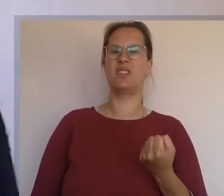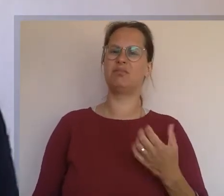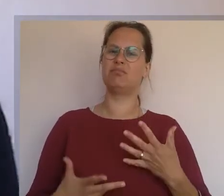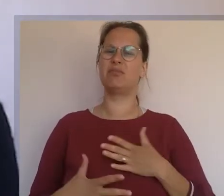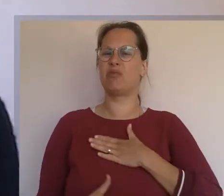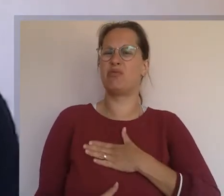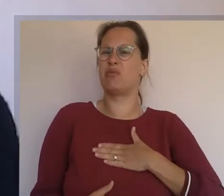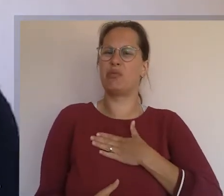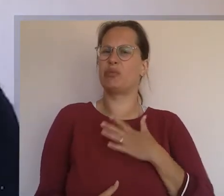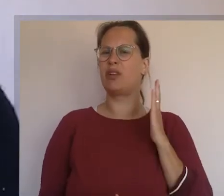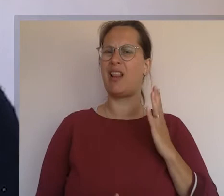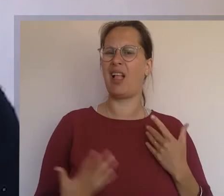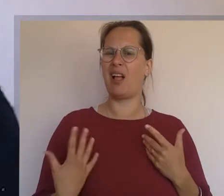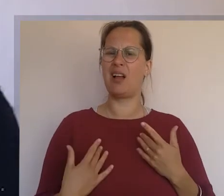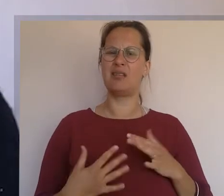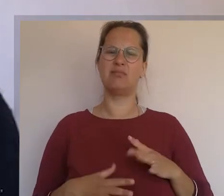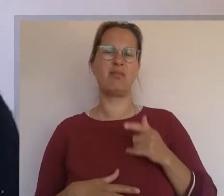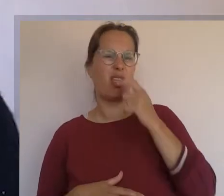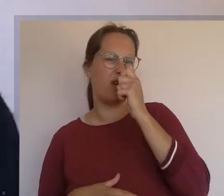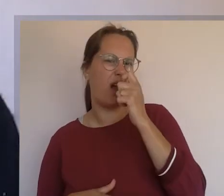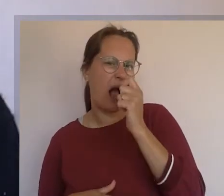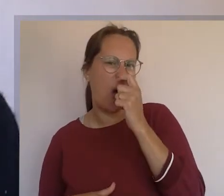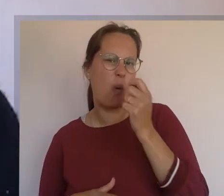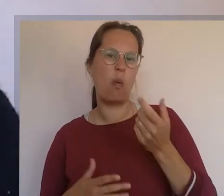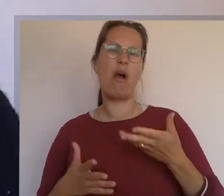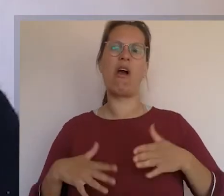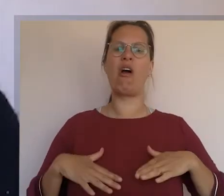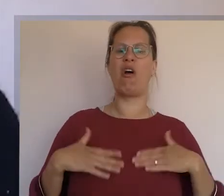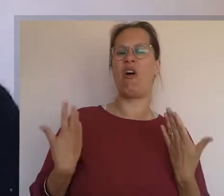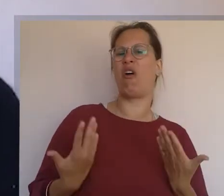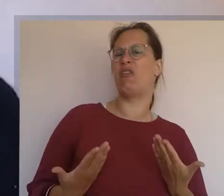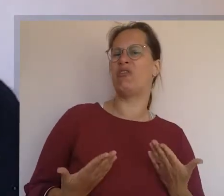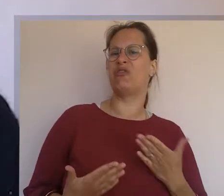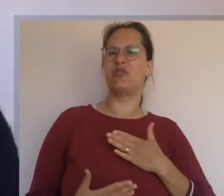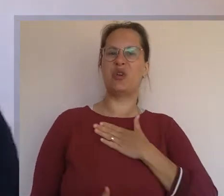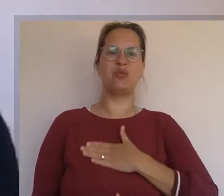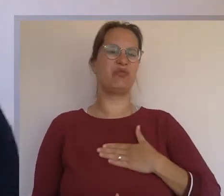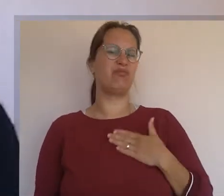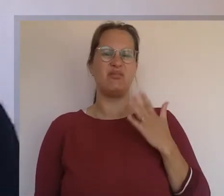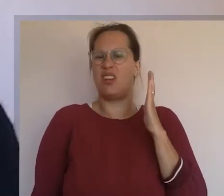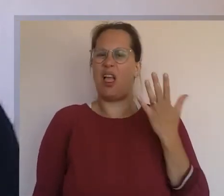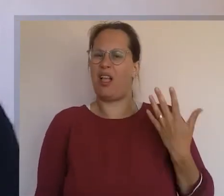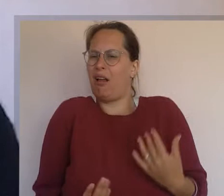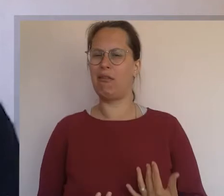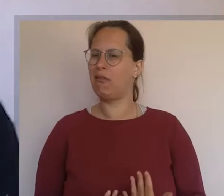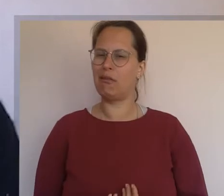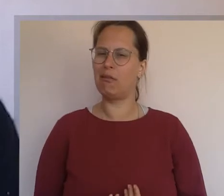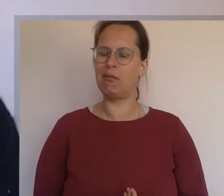omdat je niet helemaal fit bent. Misschien ben je een beetje verkouden of voel je je net niet helemaal